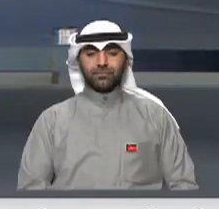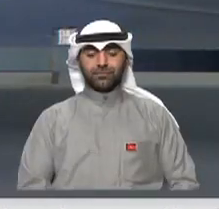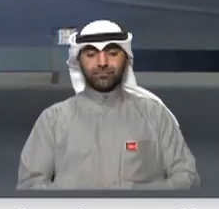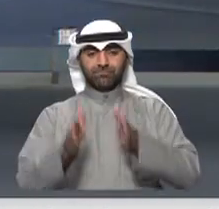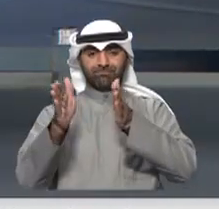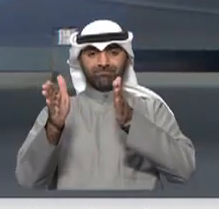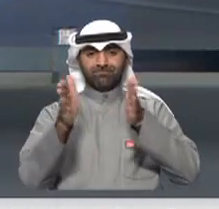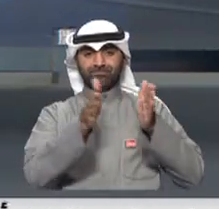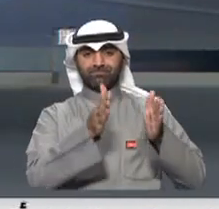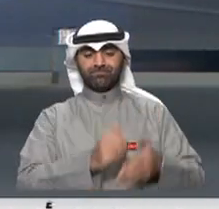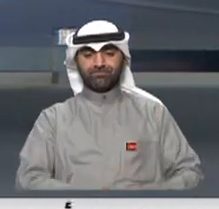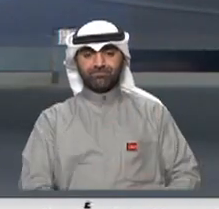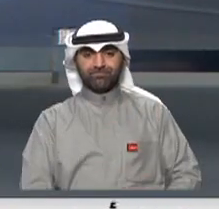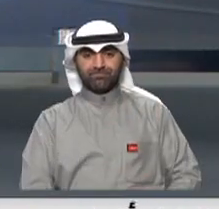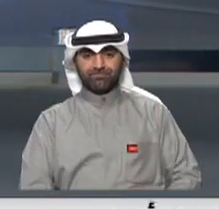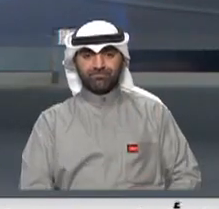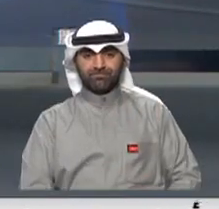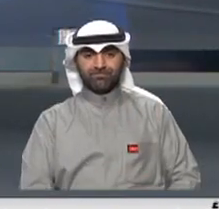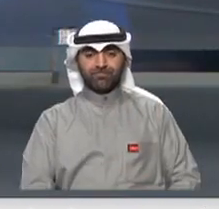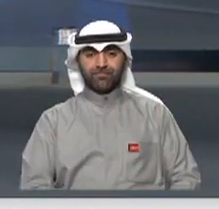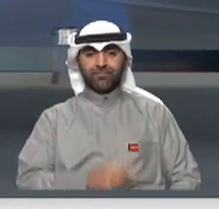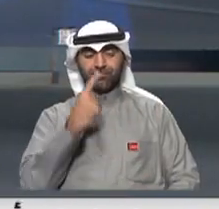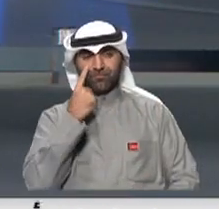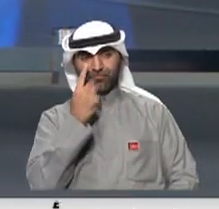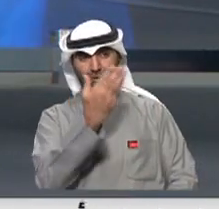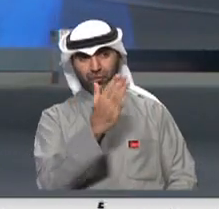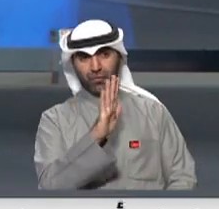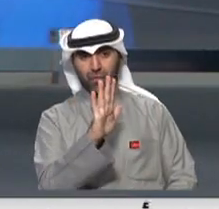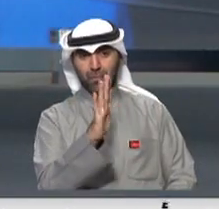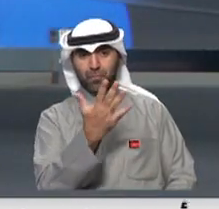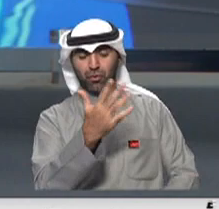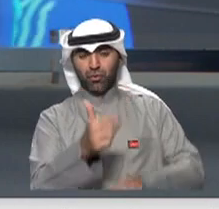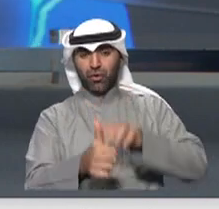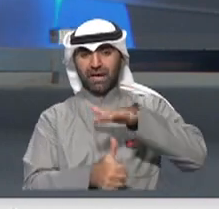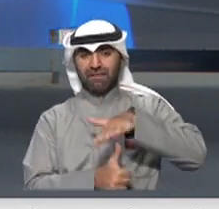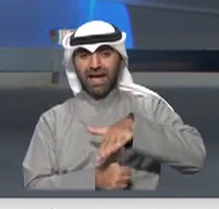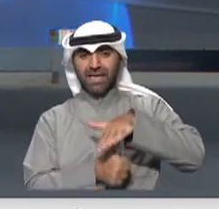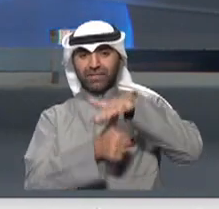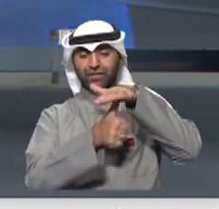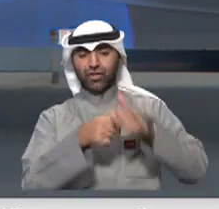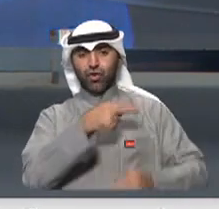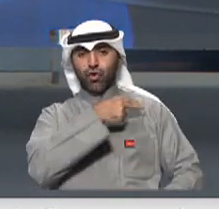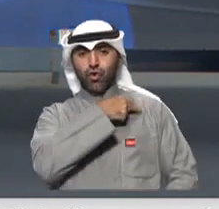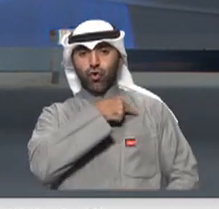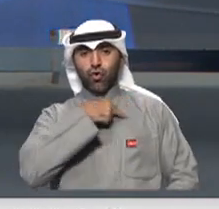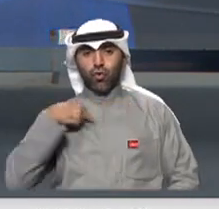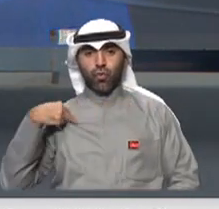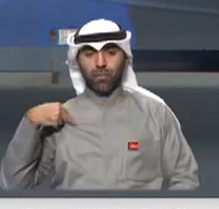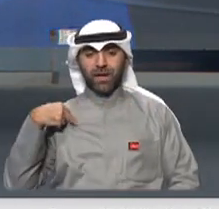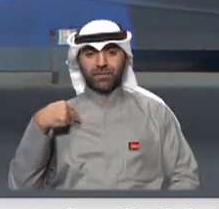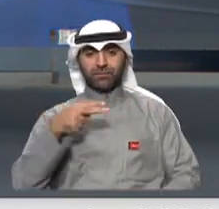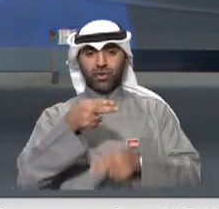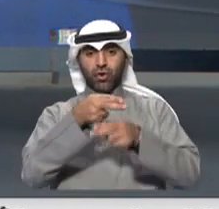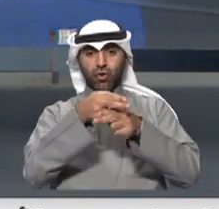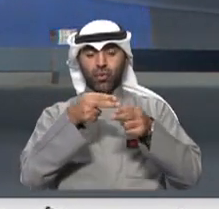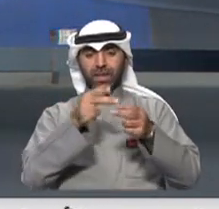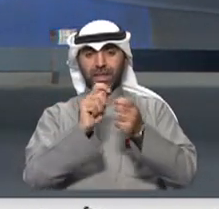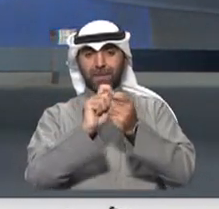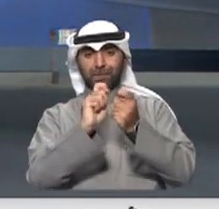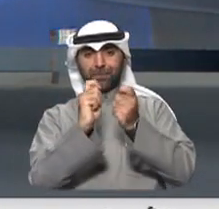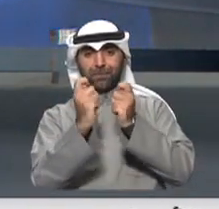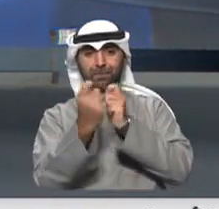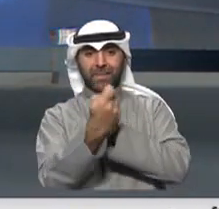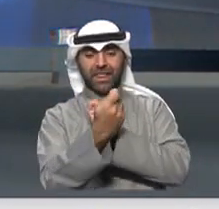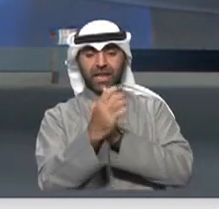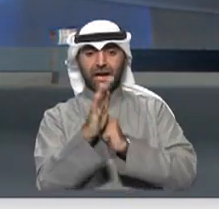أكد ممثل سمو الشيخ أحمد نواف الأحمد الصباح رئيس مجلس الوزراء وزير الخارجية الشيخ سالم عبد الله